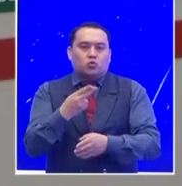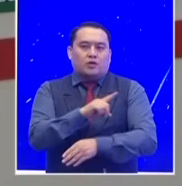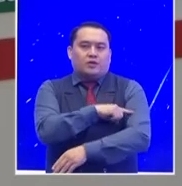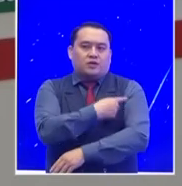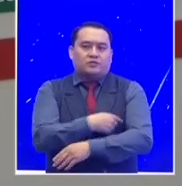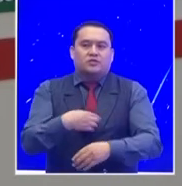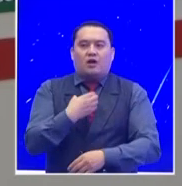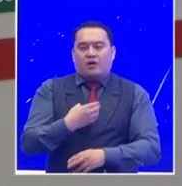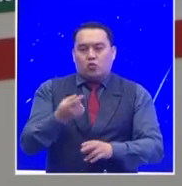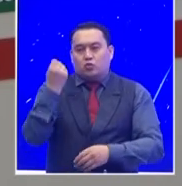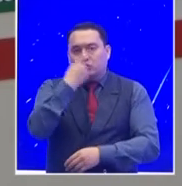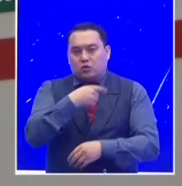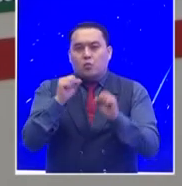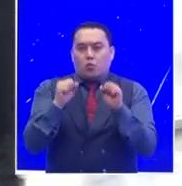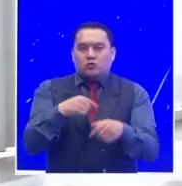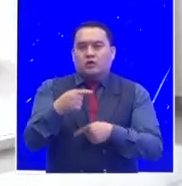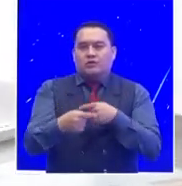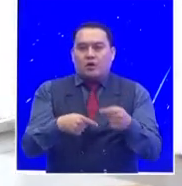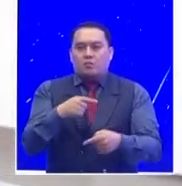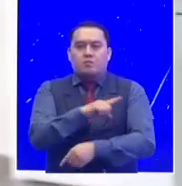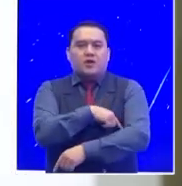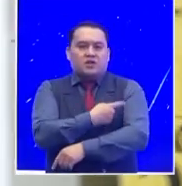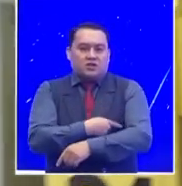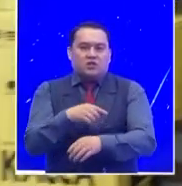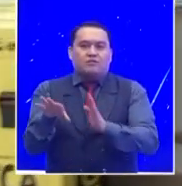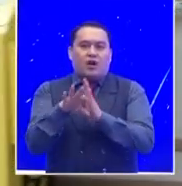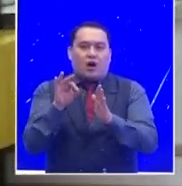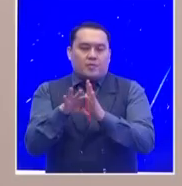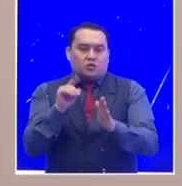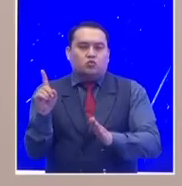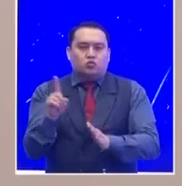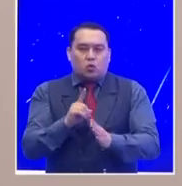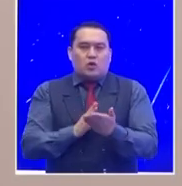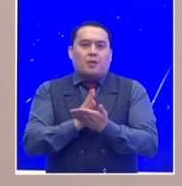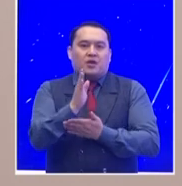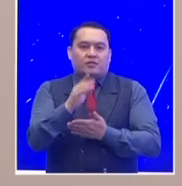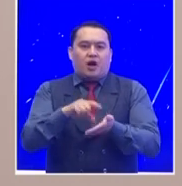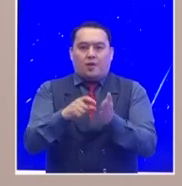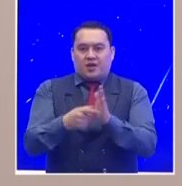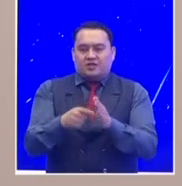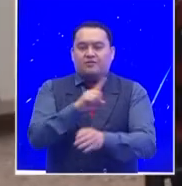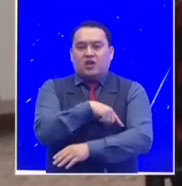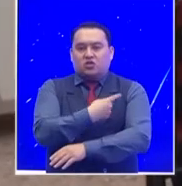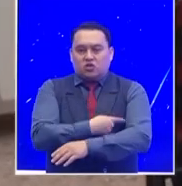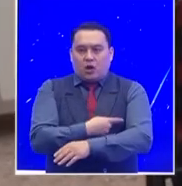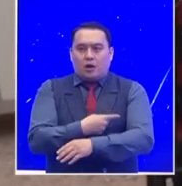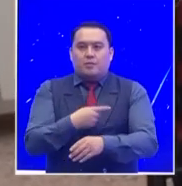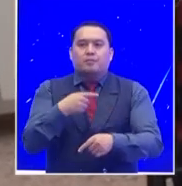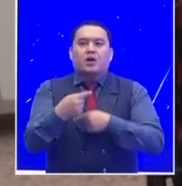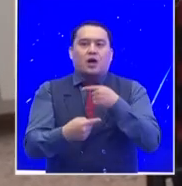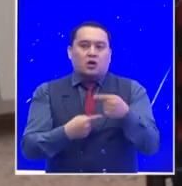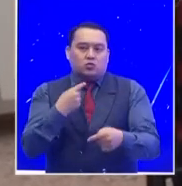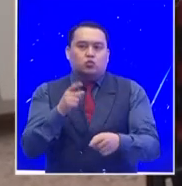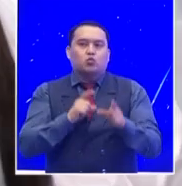медицинского страхования. Узнать его можно в регистратурах больниц. Определив статус, вас направят в кабинет участковых врачей. Прошел такую процедуру